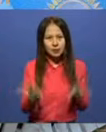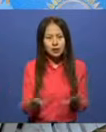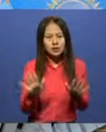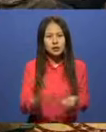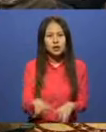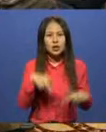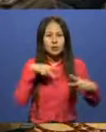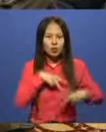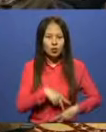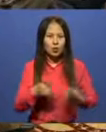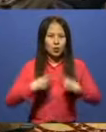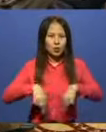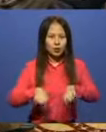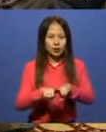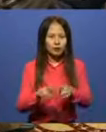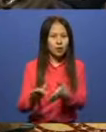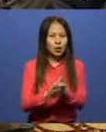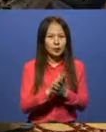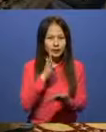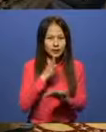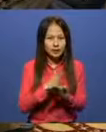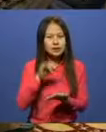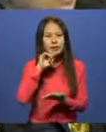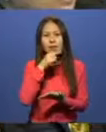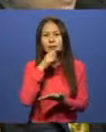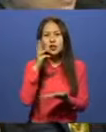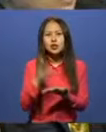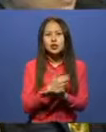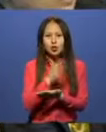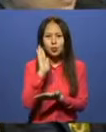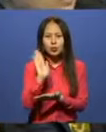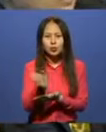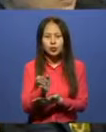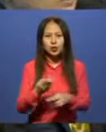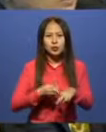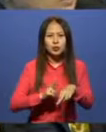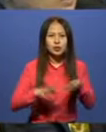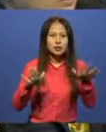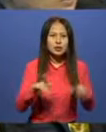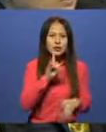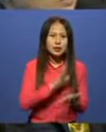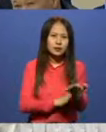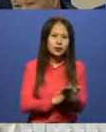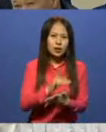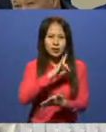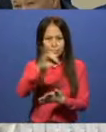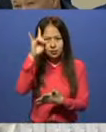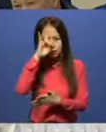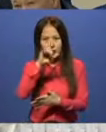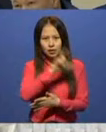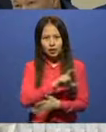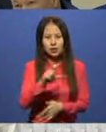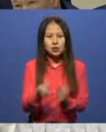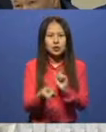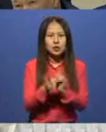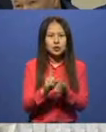жүйесінде. Еңбекқорлық қоғамдық ауызбірлік бар елдер үлкен экономикалық табысқа жетеді. Отандық әлеуметтанушылар мен саясаттанушылар қазақстандықтардың